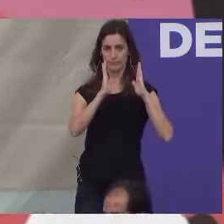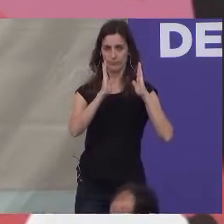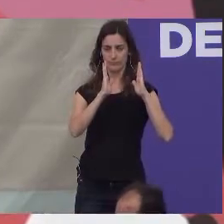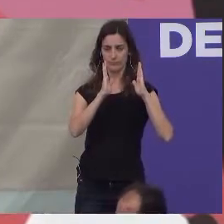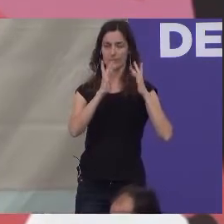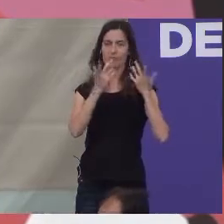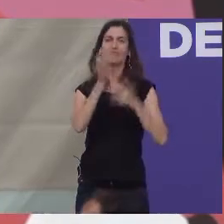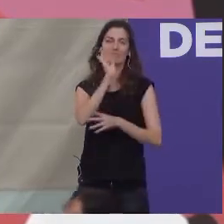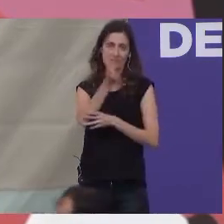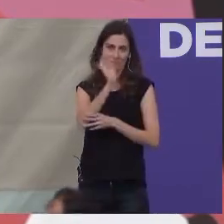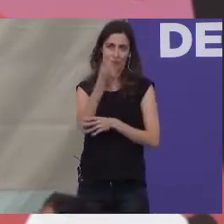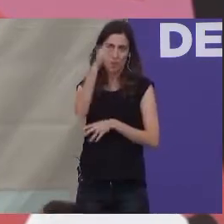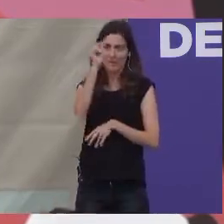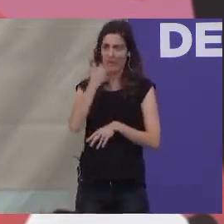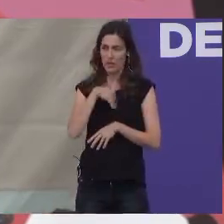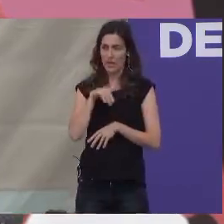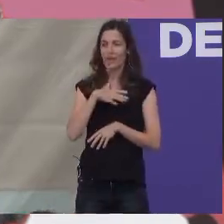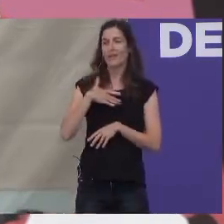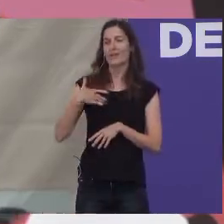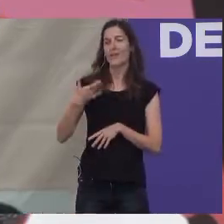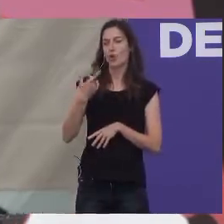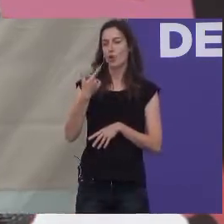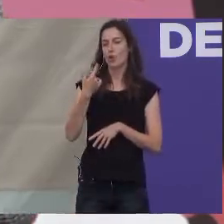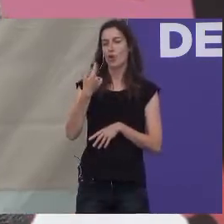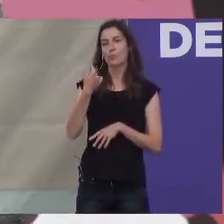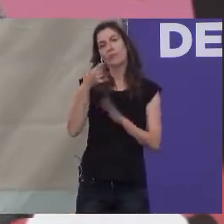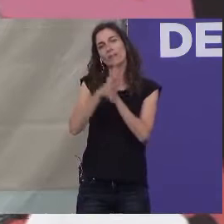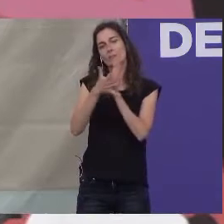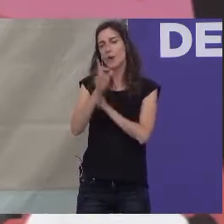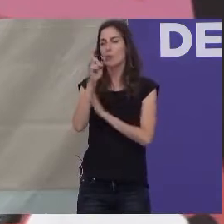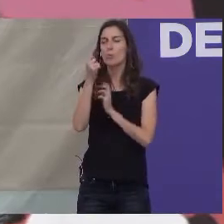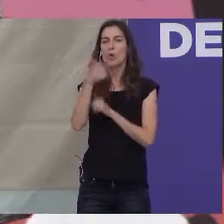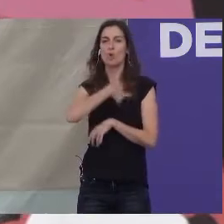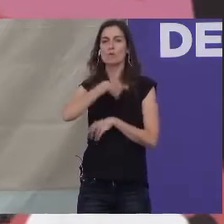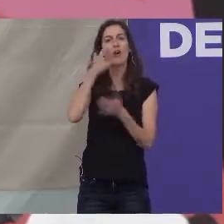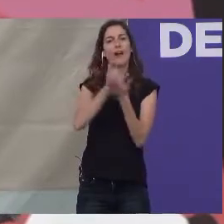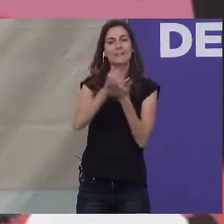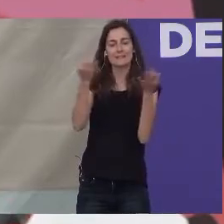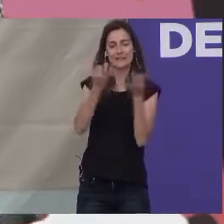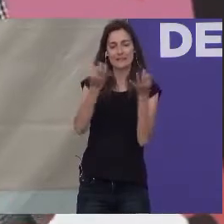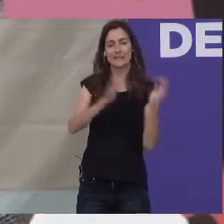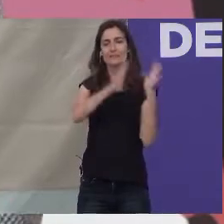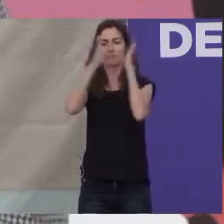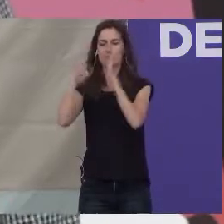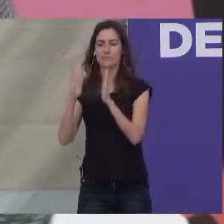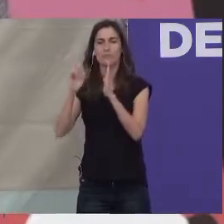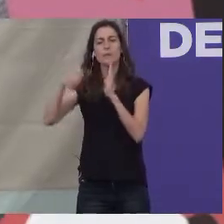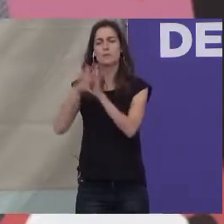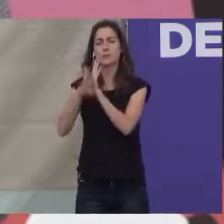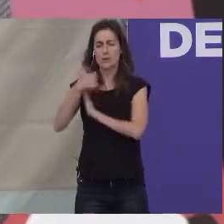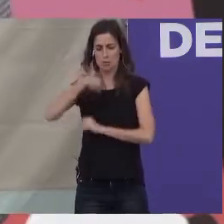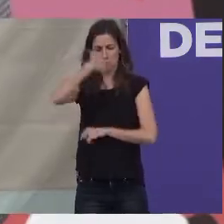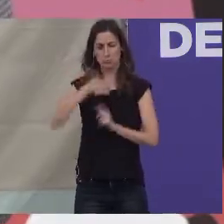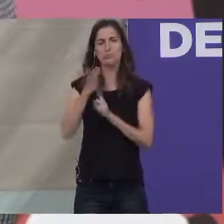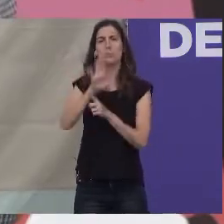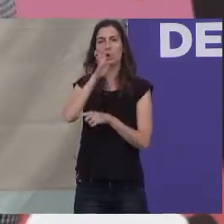i a pesar que ja s'ha comentat, vaig a comentar un poc el que ve a ser la Comissió de Garanties. En segon lloc, indicaré per què em presente i per